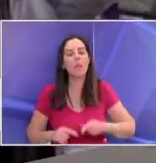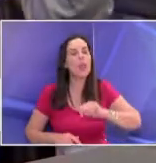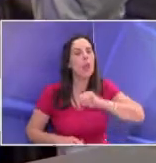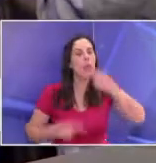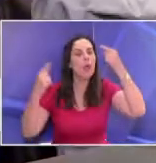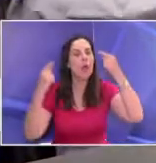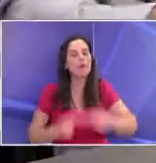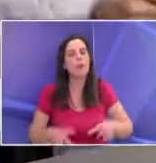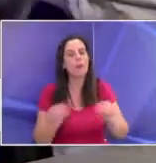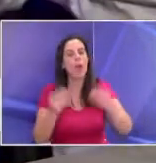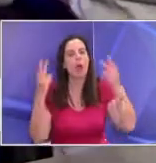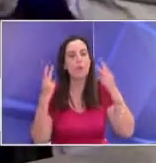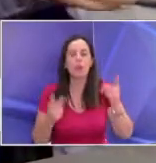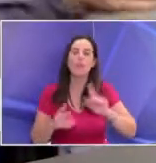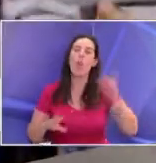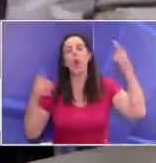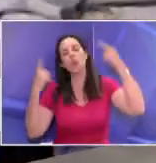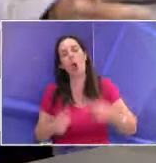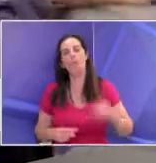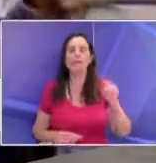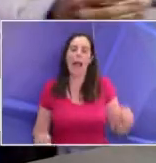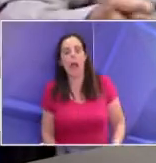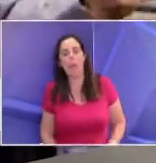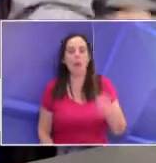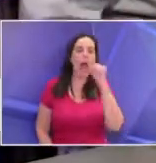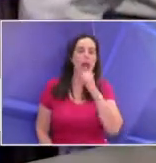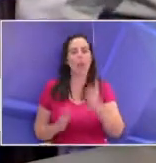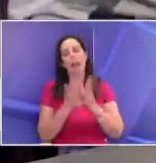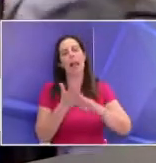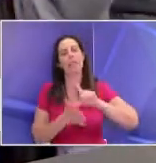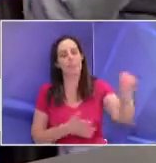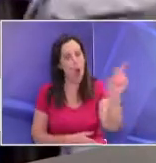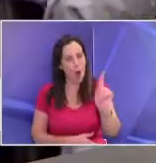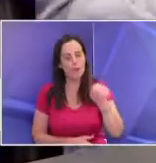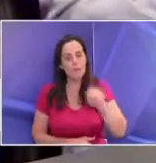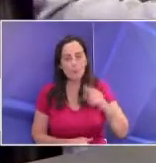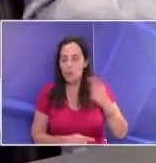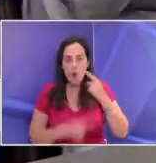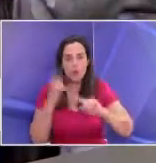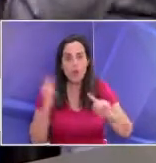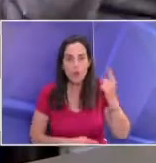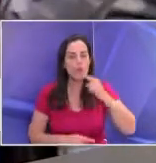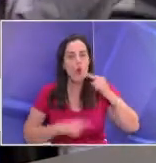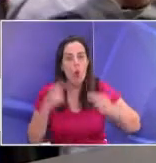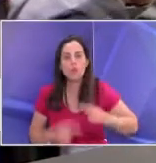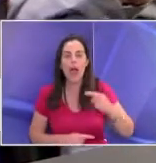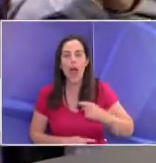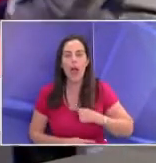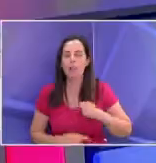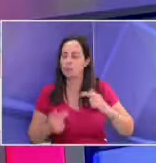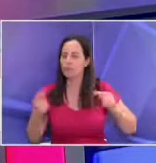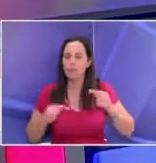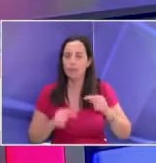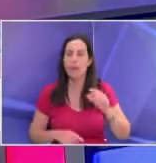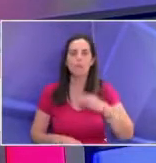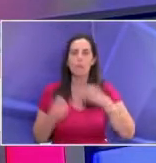כל יום משמעותי, ולא עוד יום שצריך לעמוד, לשיר כמה שירים וללכת הביתה. וזה קורה כל שנה. כל שנה אנחנו מתגוששים. למה זה